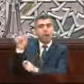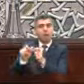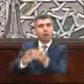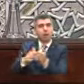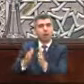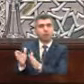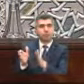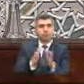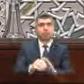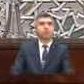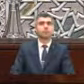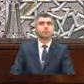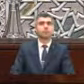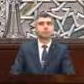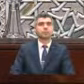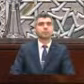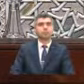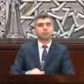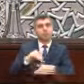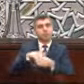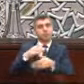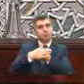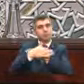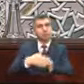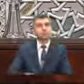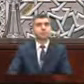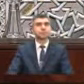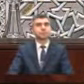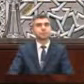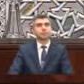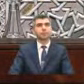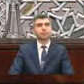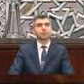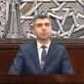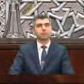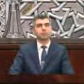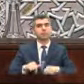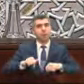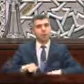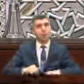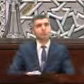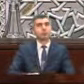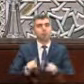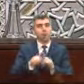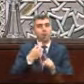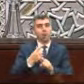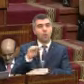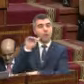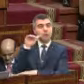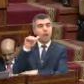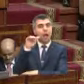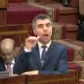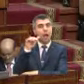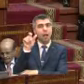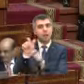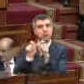هناك تعقيب اضافي؟ تجمع الدستوري الفريق تفضل. السيد الوزير، منطقه سيدي فني وبالضبط جماعه صبويا